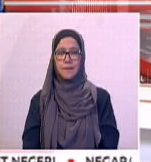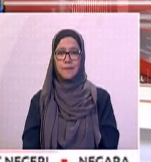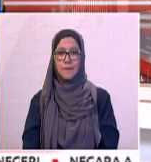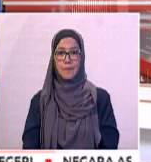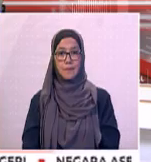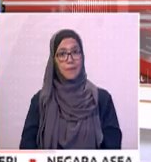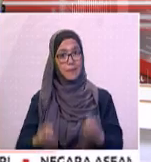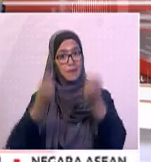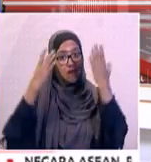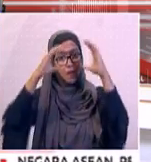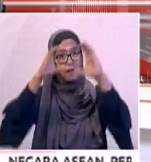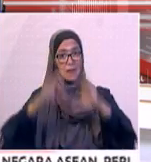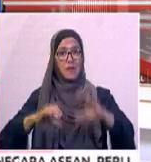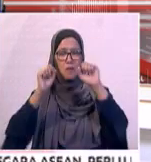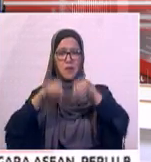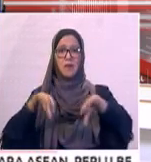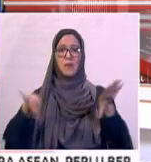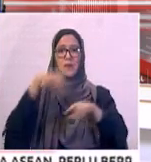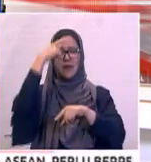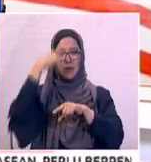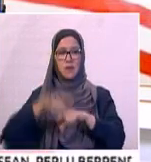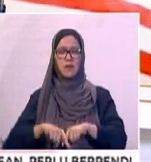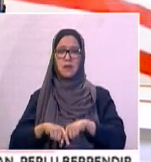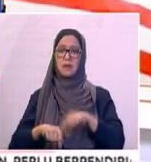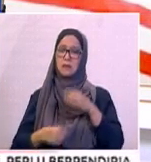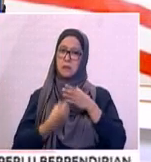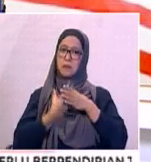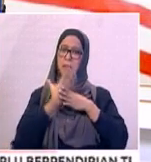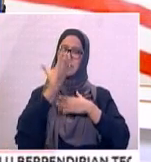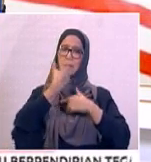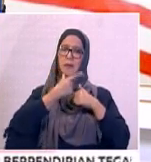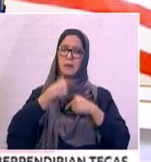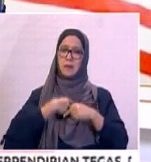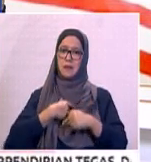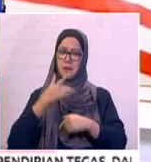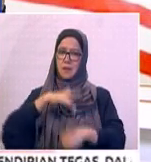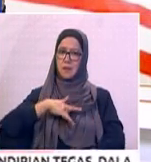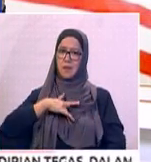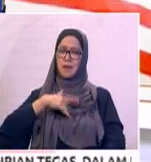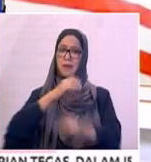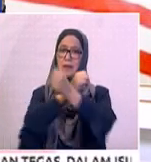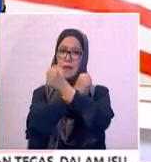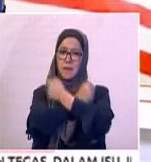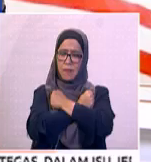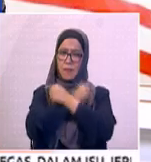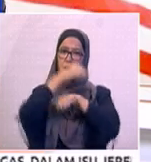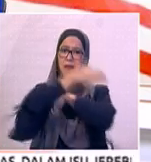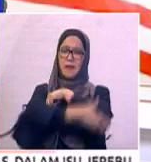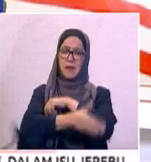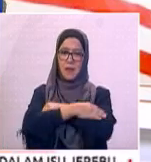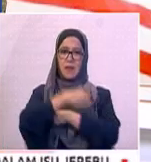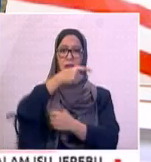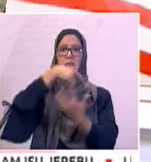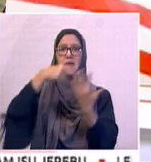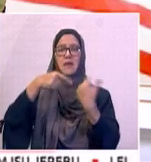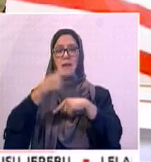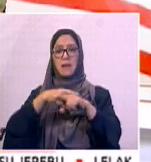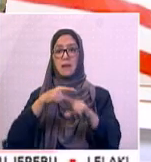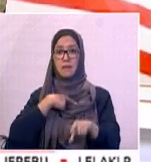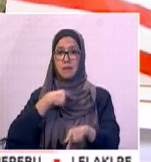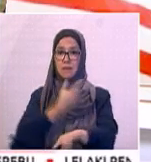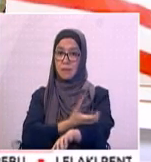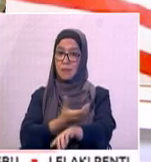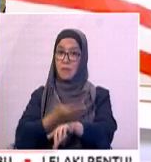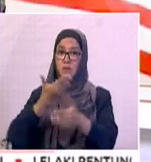Banyak cara boleh dilakukan untuk menyemarakkan rasa patriotisme dalam kalangan generasi muda, khususnya pelajar sekolah. Ya, antaranya